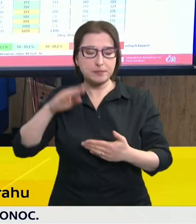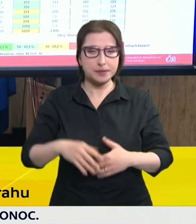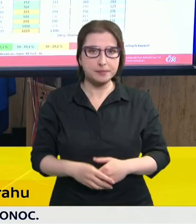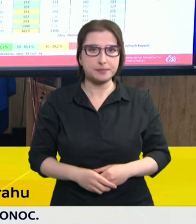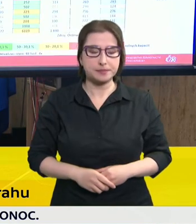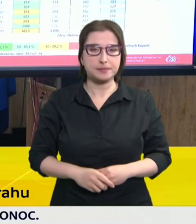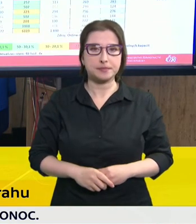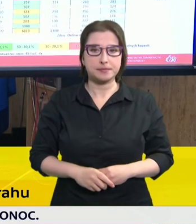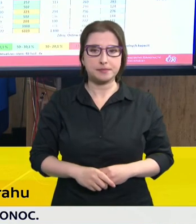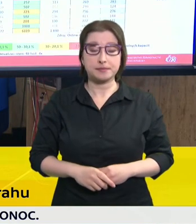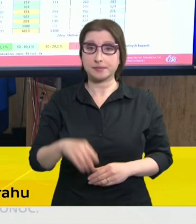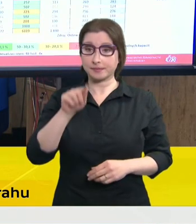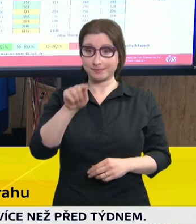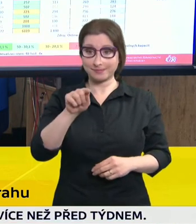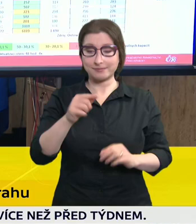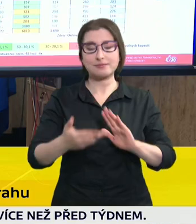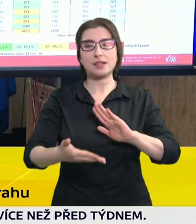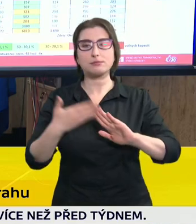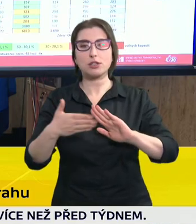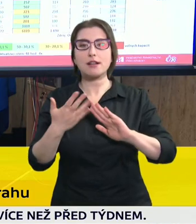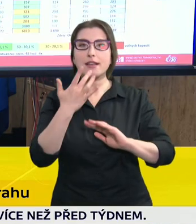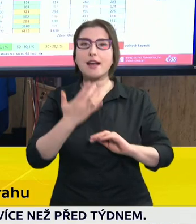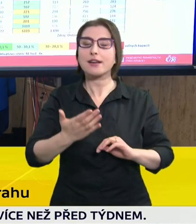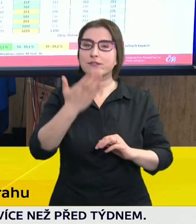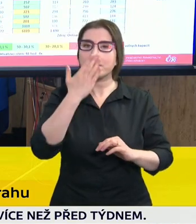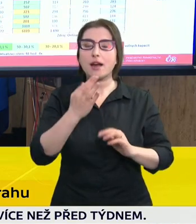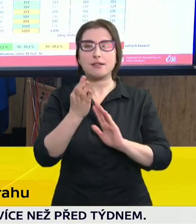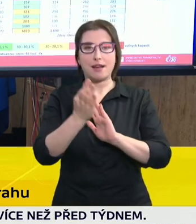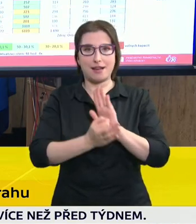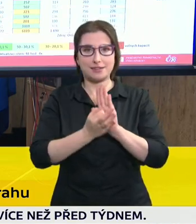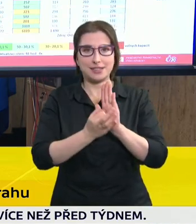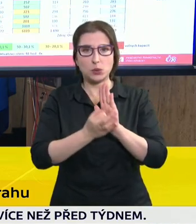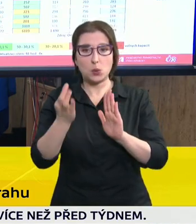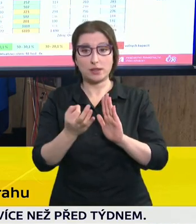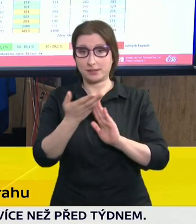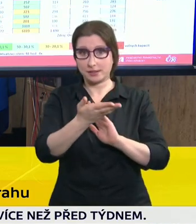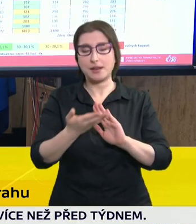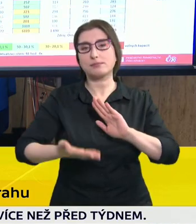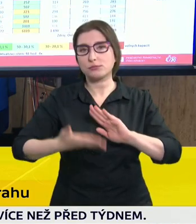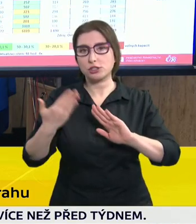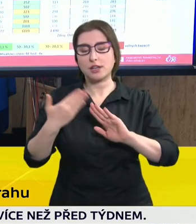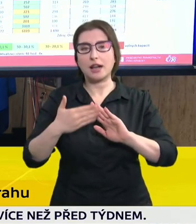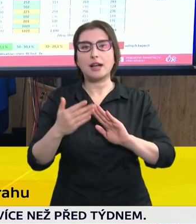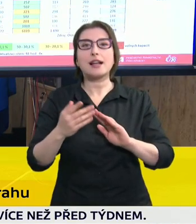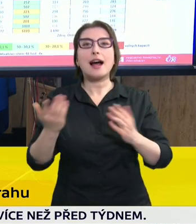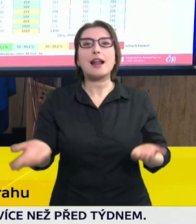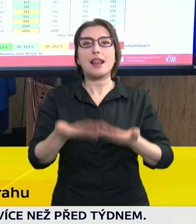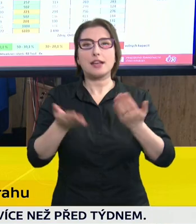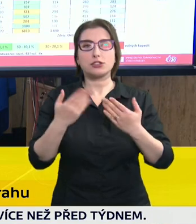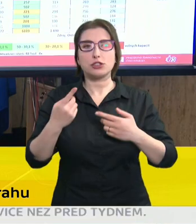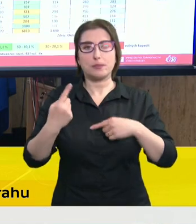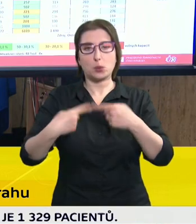Tady jenom pro dokreslení, jak vypadá kapacita pro právě ty pacienty v tom lehčím